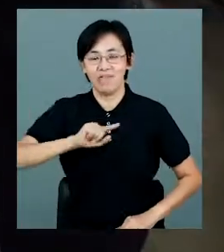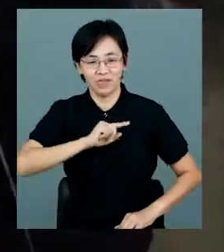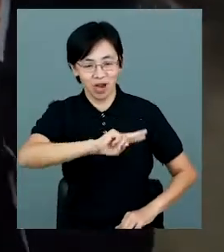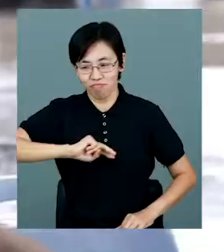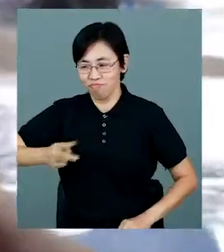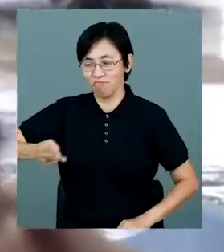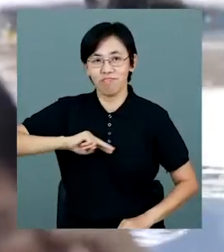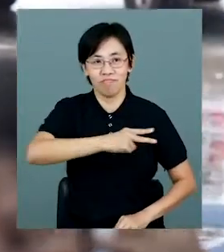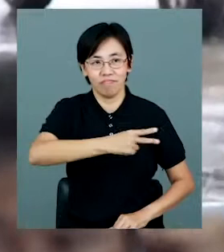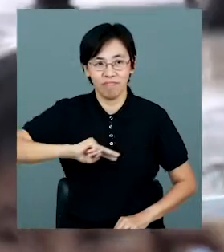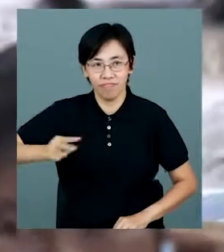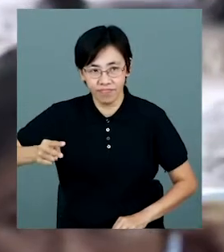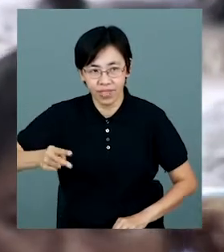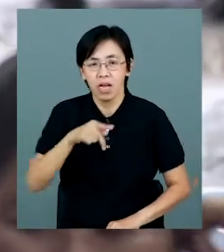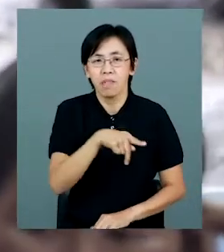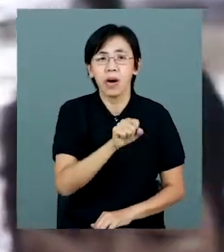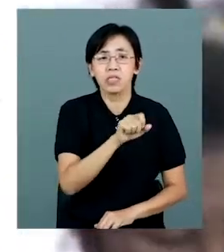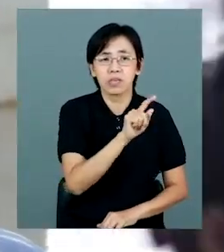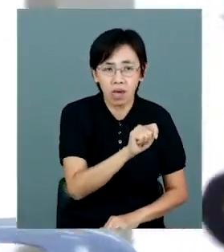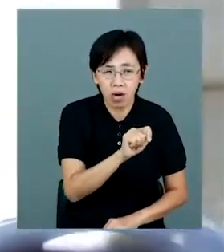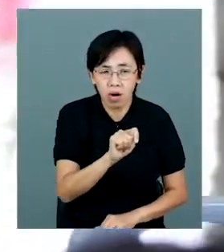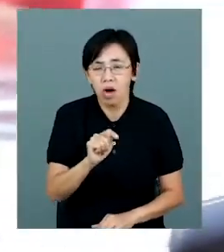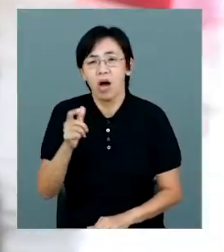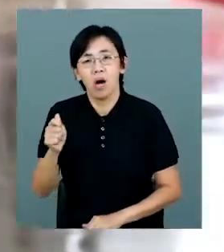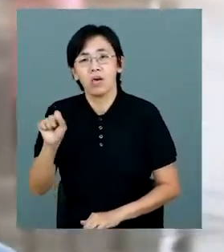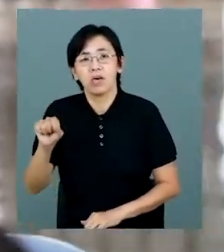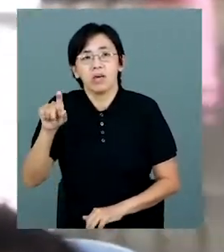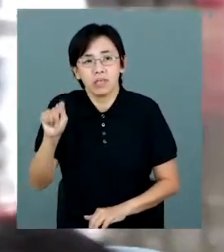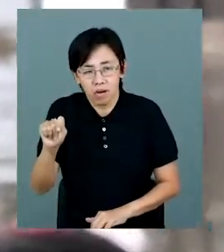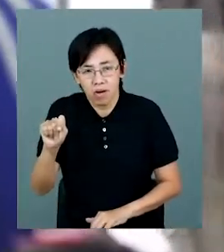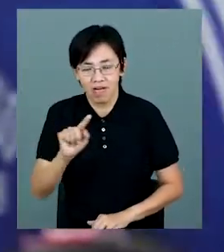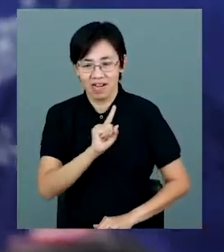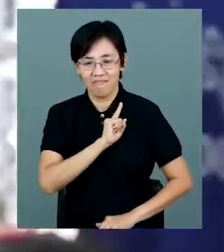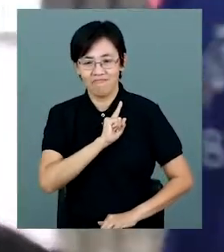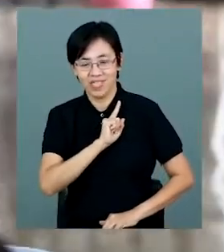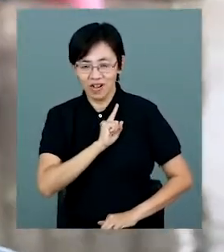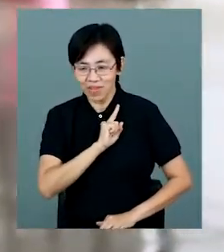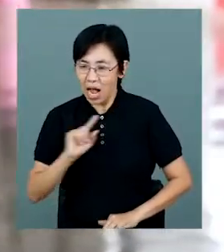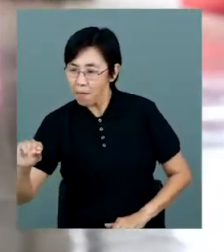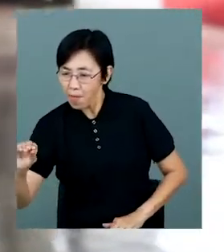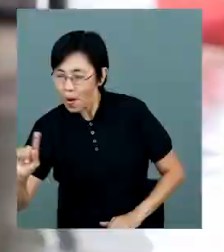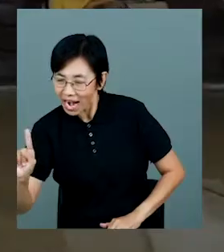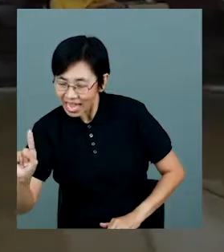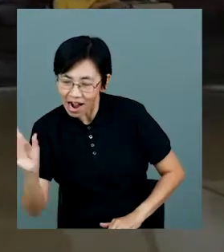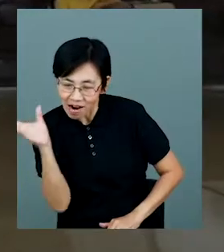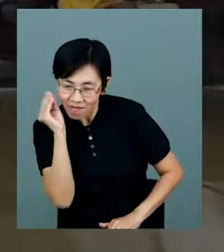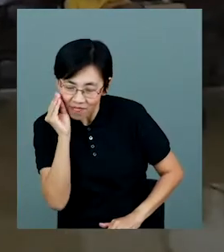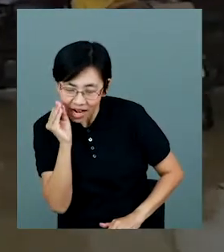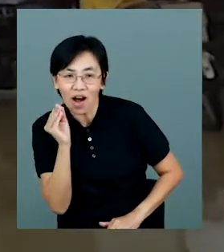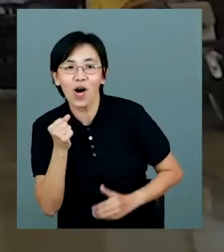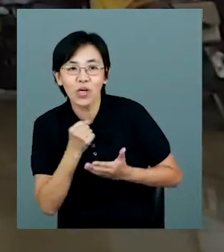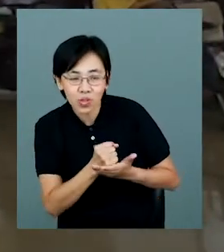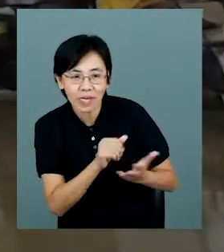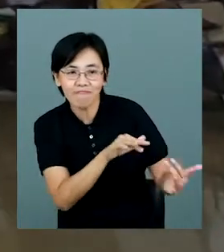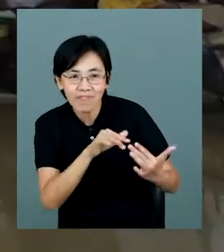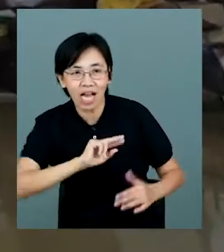ลก็จะเป็นทั้งอสต.หรือว่าอสต.นะครับที่เป็นคนกลางคอยแปลจากสิ่งที่ท